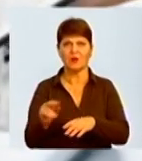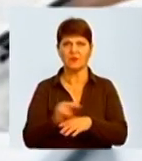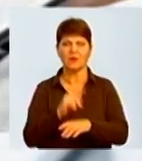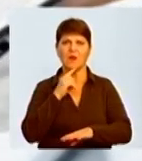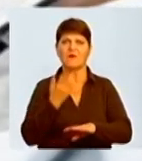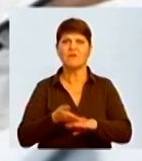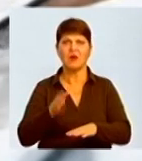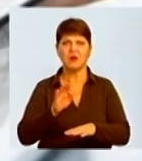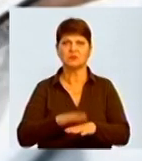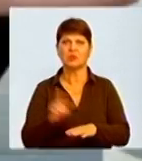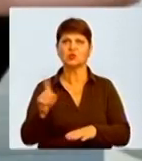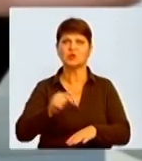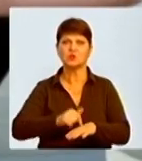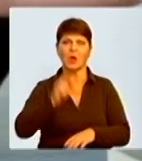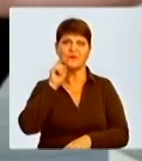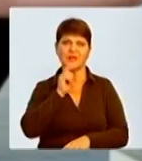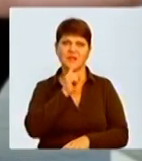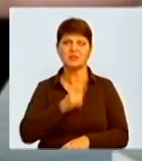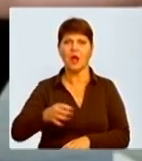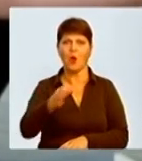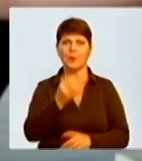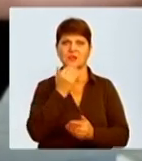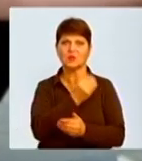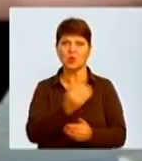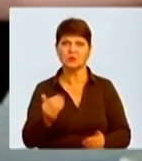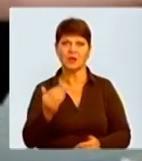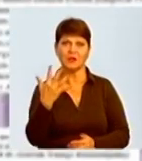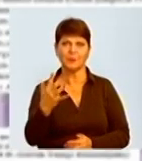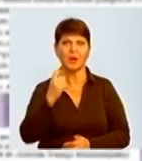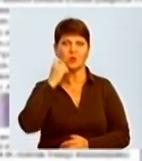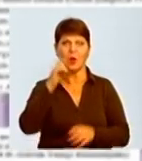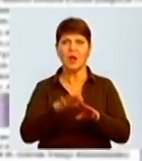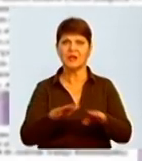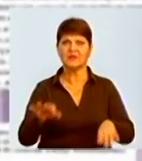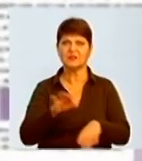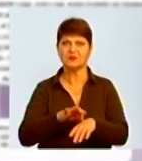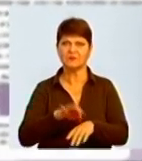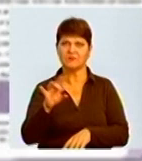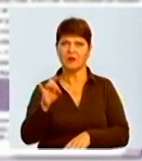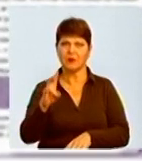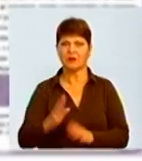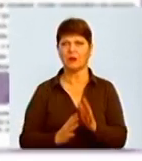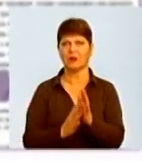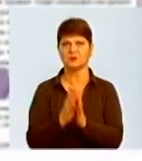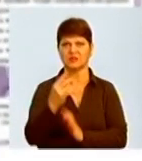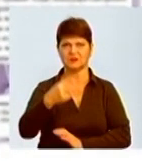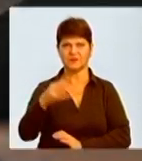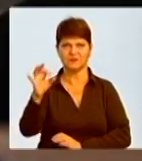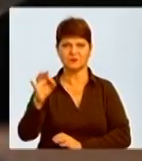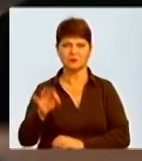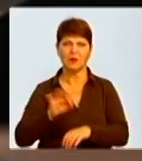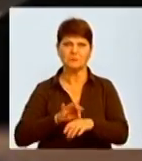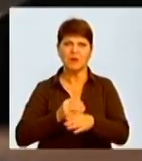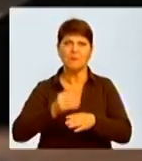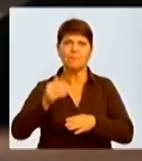важко. Що ж стосується Вінницької області, за останні 5 років рівень захворюваності на рак зріс на понад 20%. Недугу на пізніх